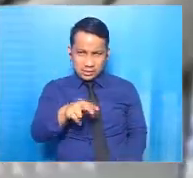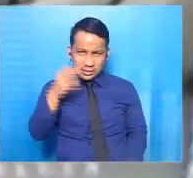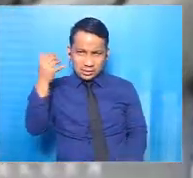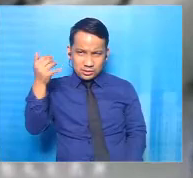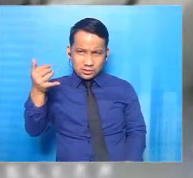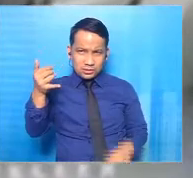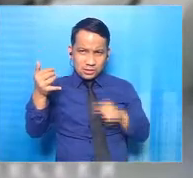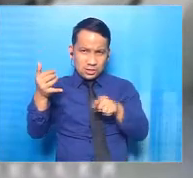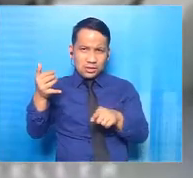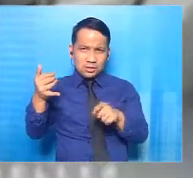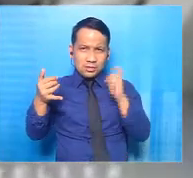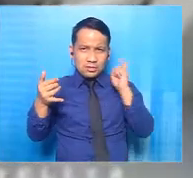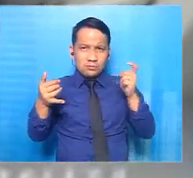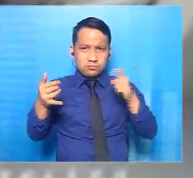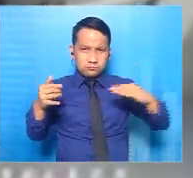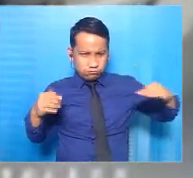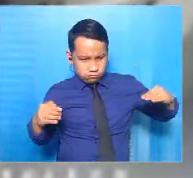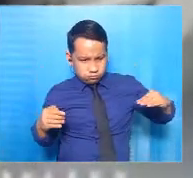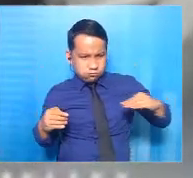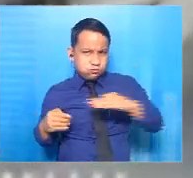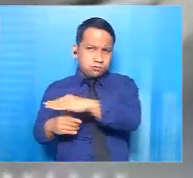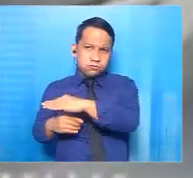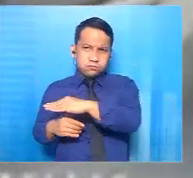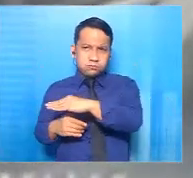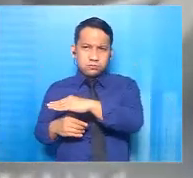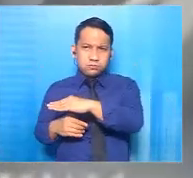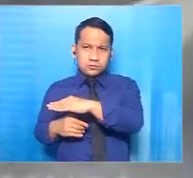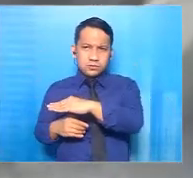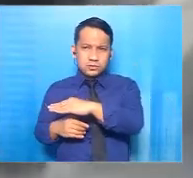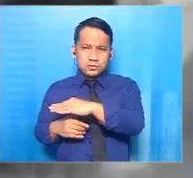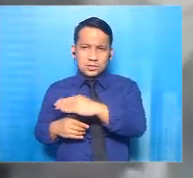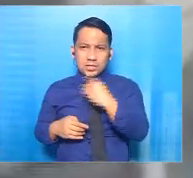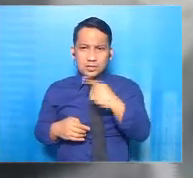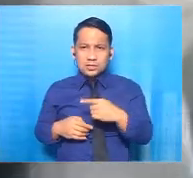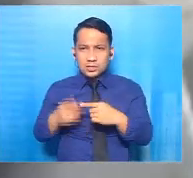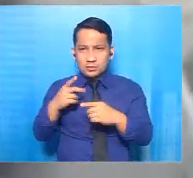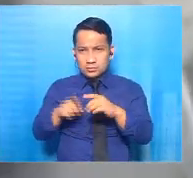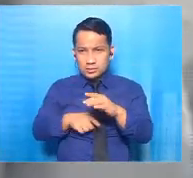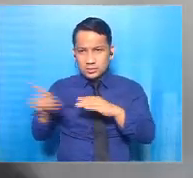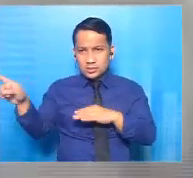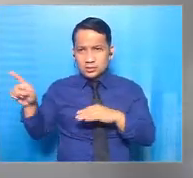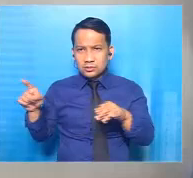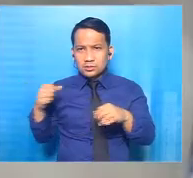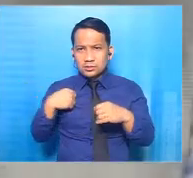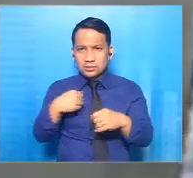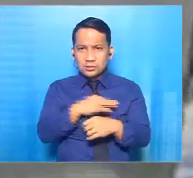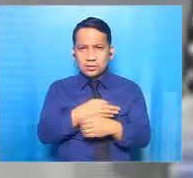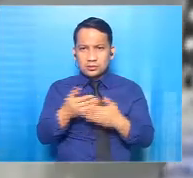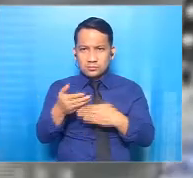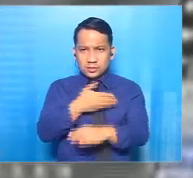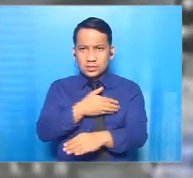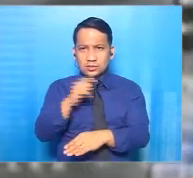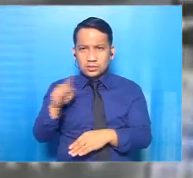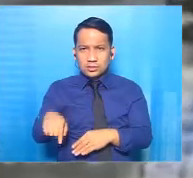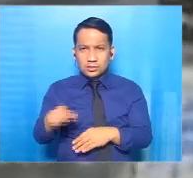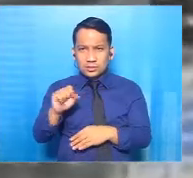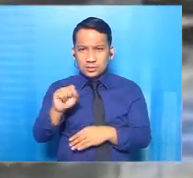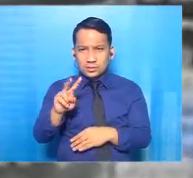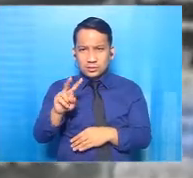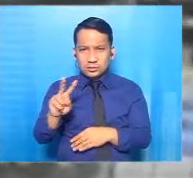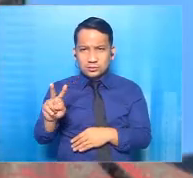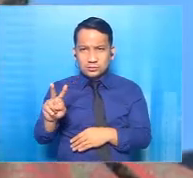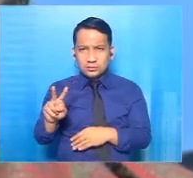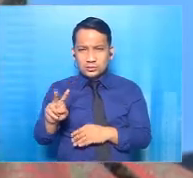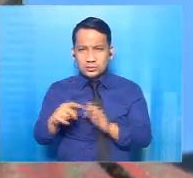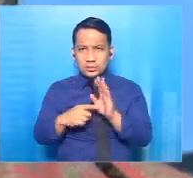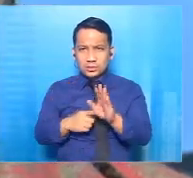CCTV, kitang-kita ang pagpasok ng sasakyan sa bangko. Buti na lang, nakatakbo agad ang mga empleyado bago salpukin ng SUV ang teller